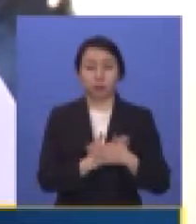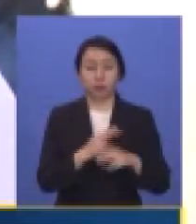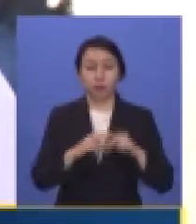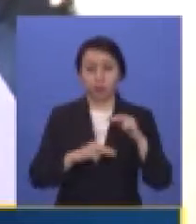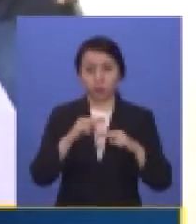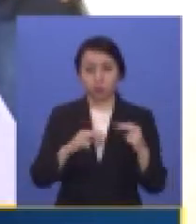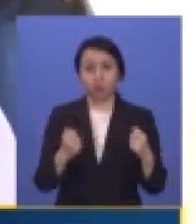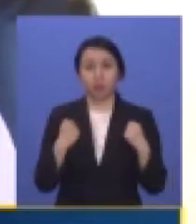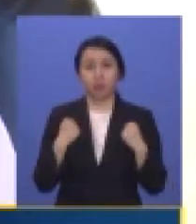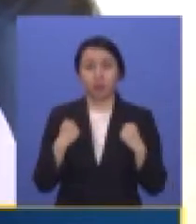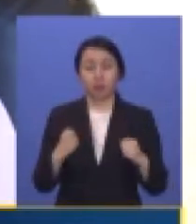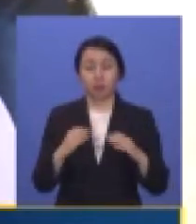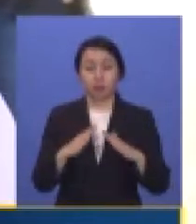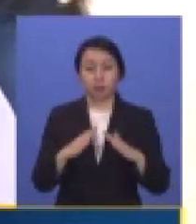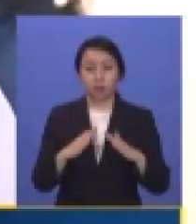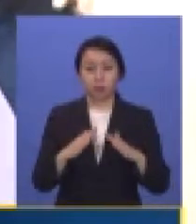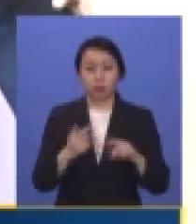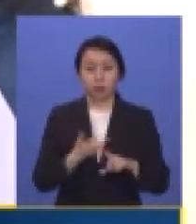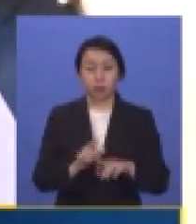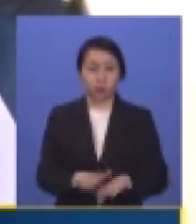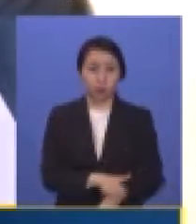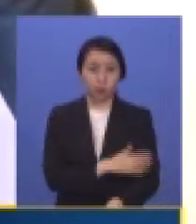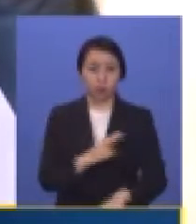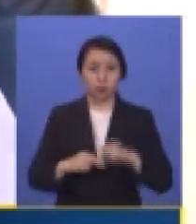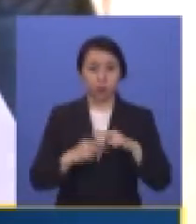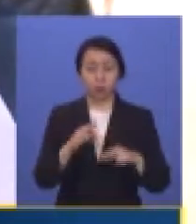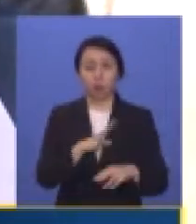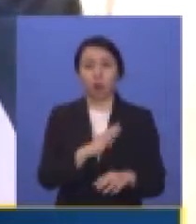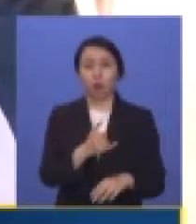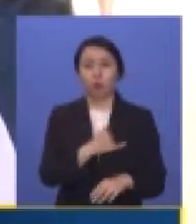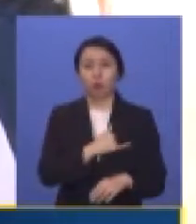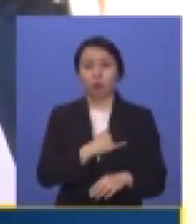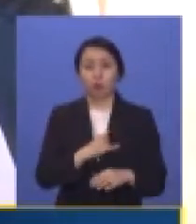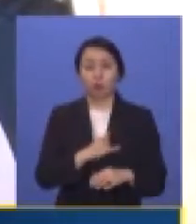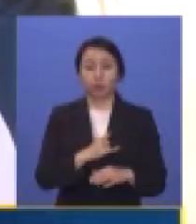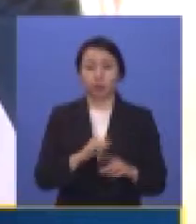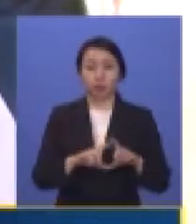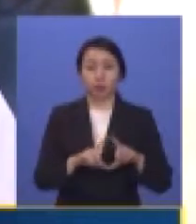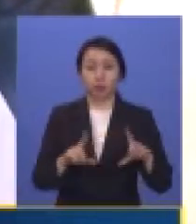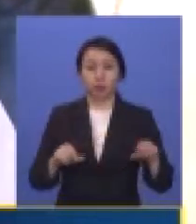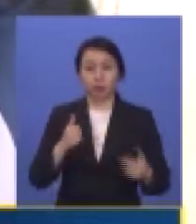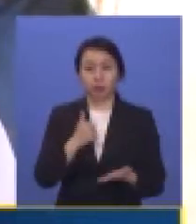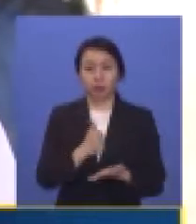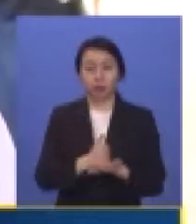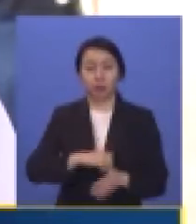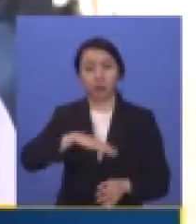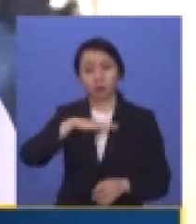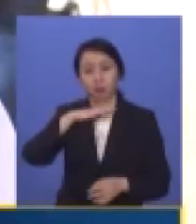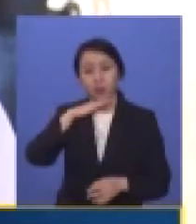спорта, да, вот, как мы видим, допустим, очень долго строятся вот культурные объекты, да, как бы акцентирую на этом